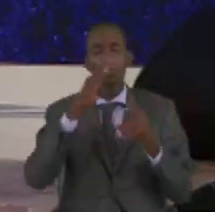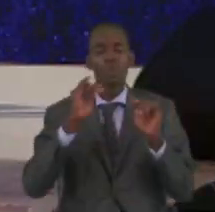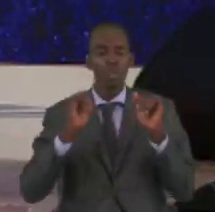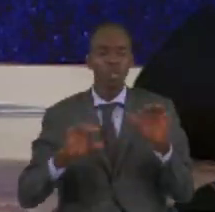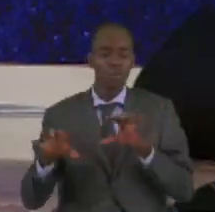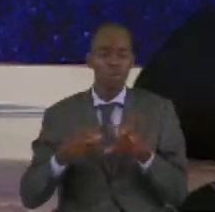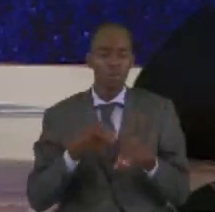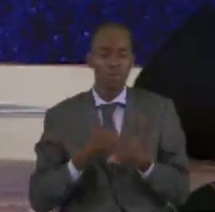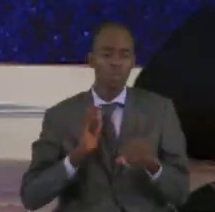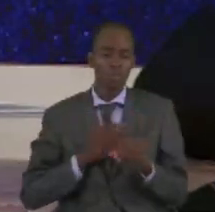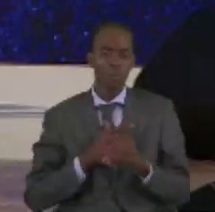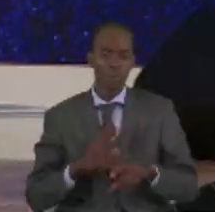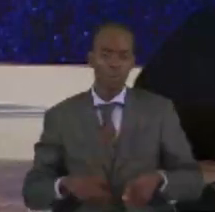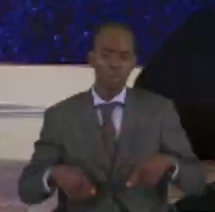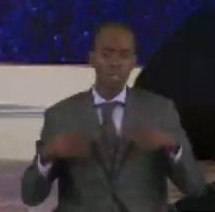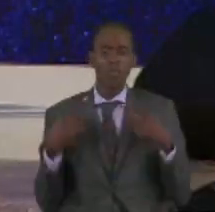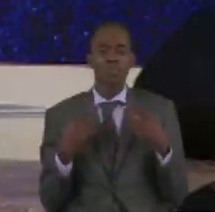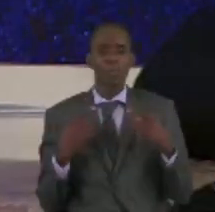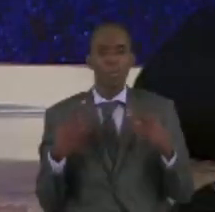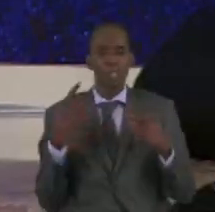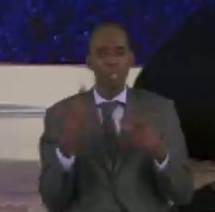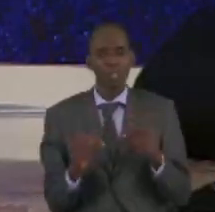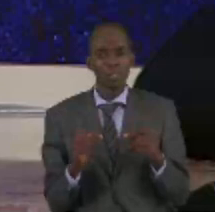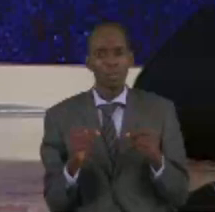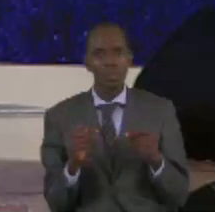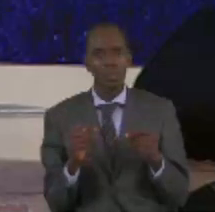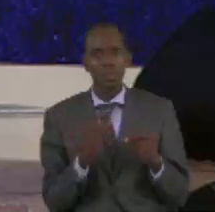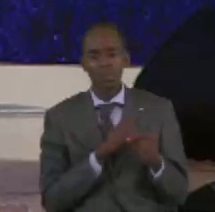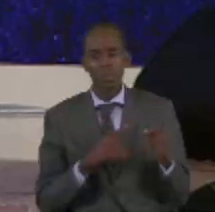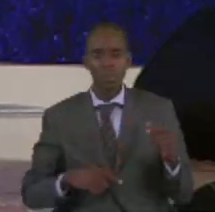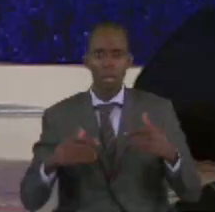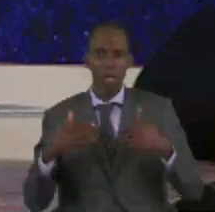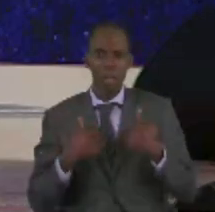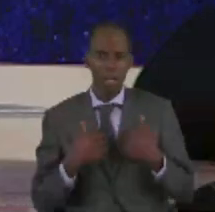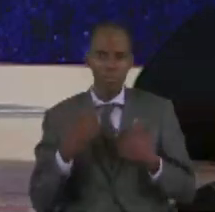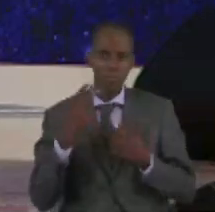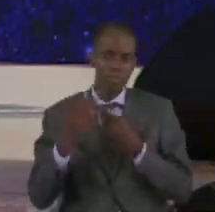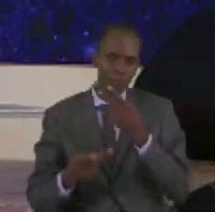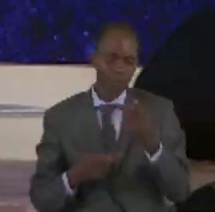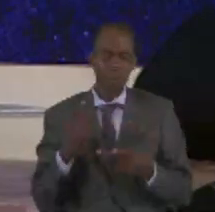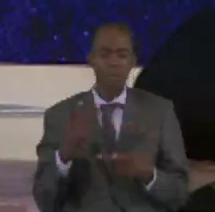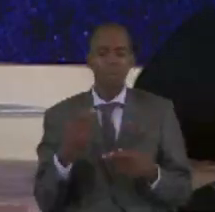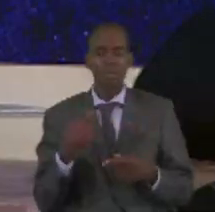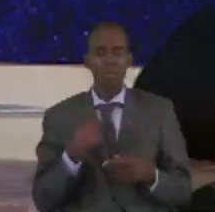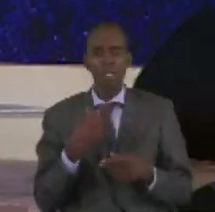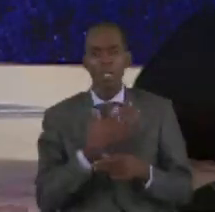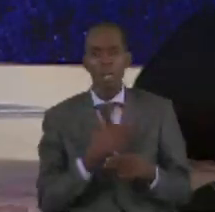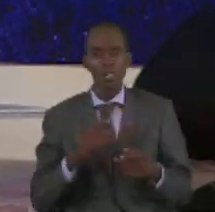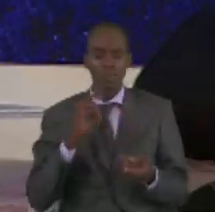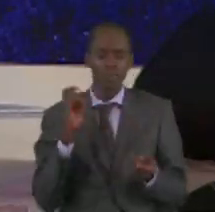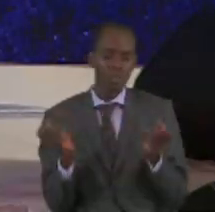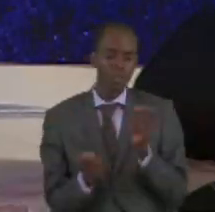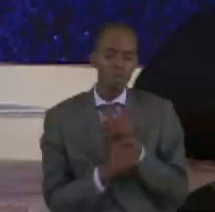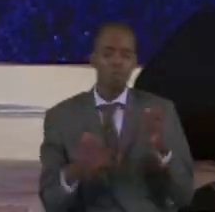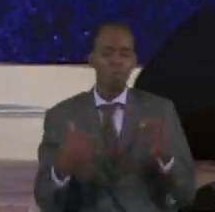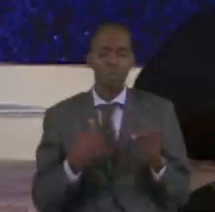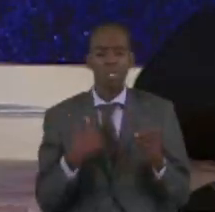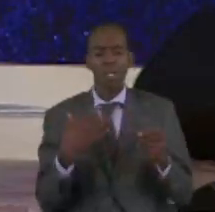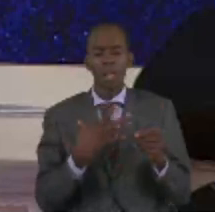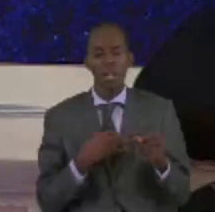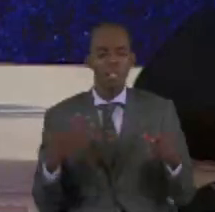dans notre vie. C'est ce qui fait que les gens ont honte. Mais Paul a dit, le Seigneur m'a rendu visite. Il m'a touché,